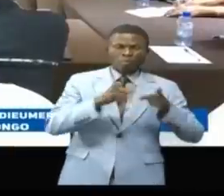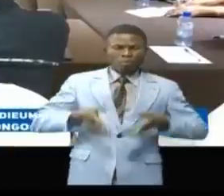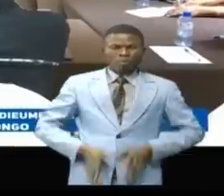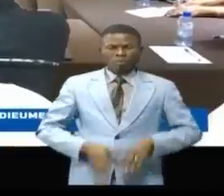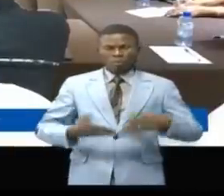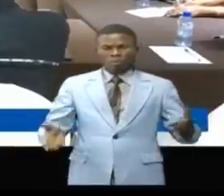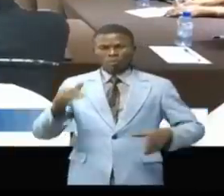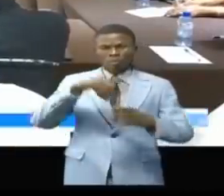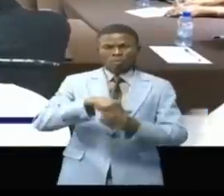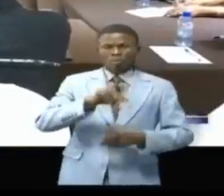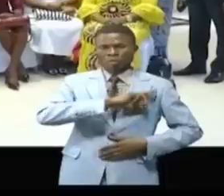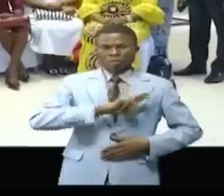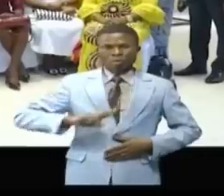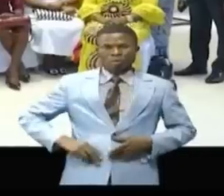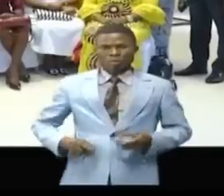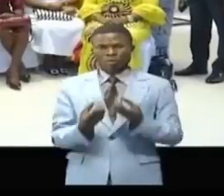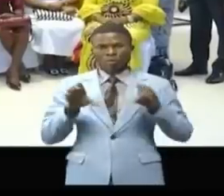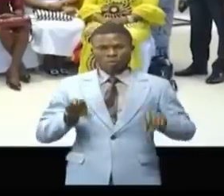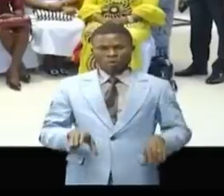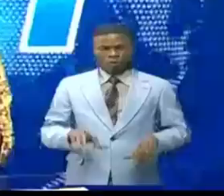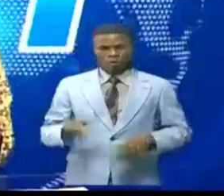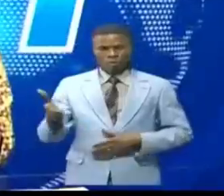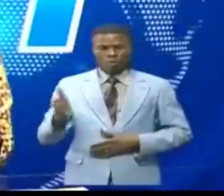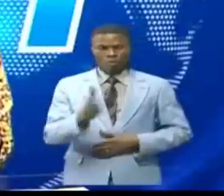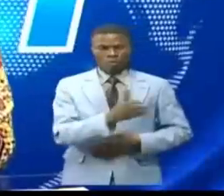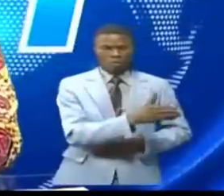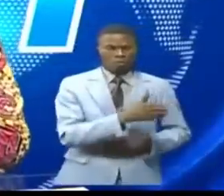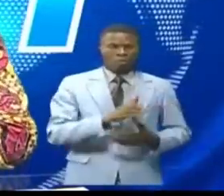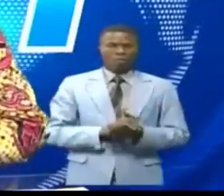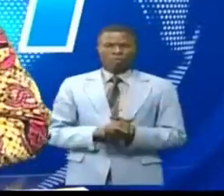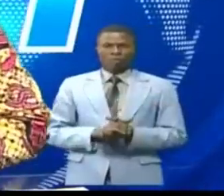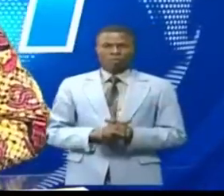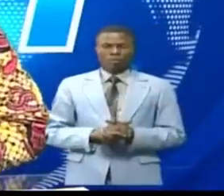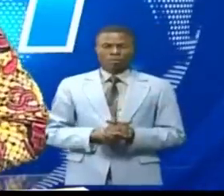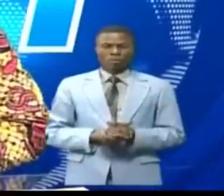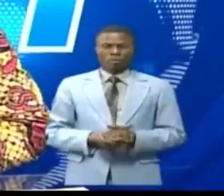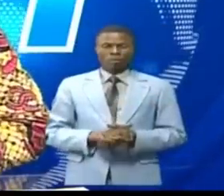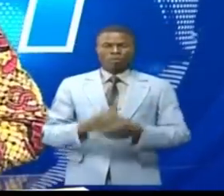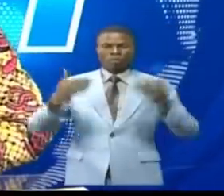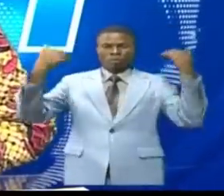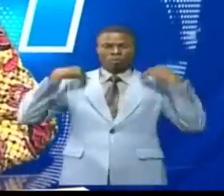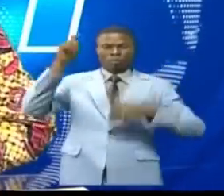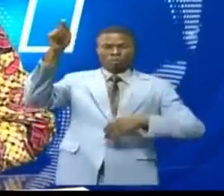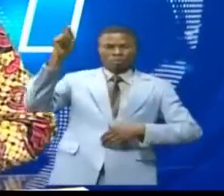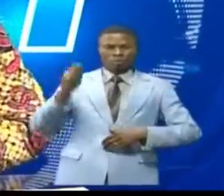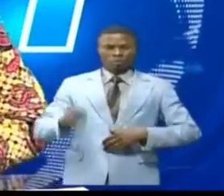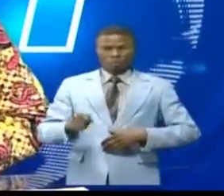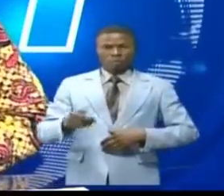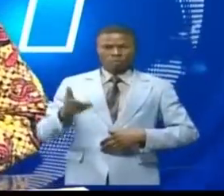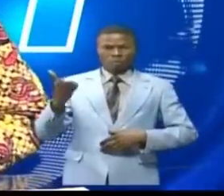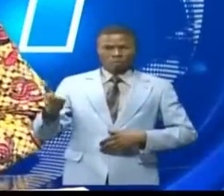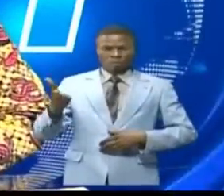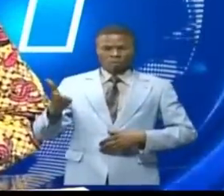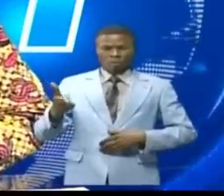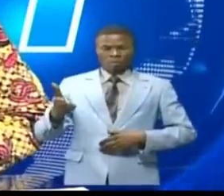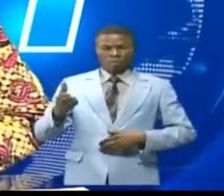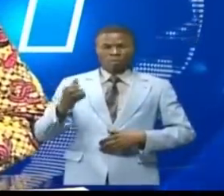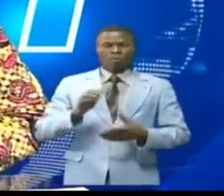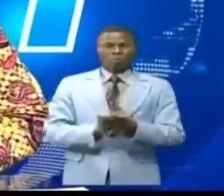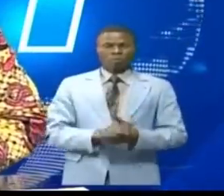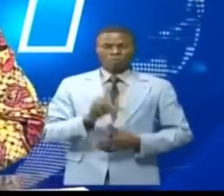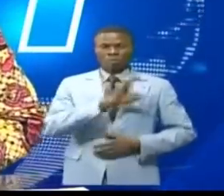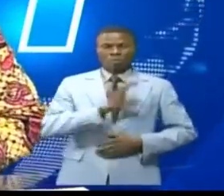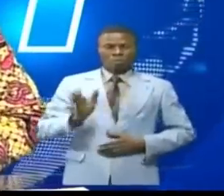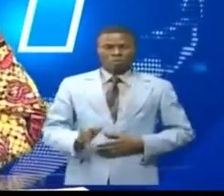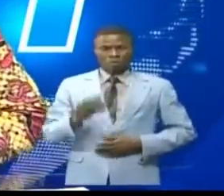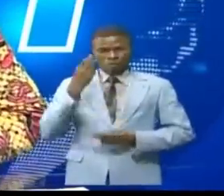en République démocratique du Congo. Le chef d'état-major général des FARDC, Christian Tshiwewe, a